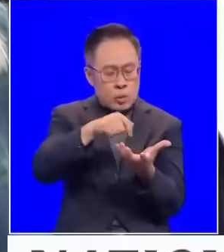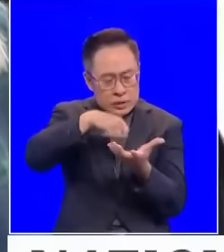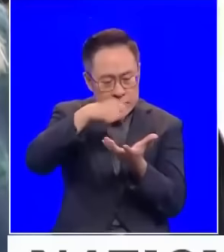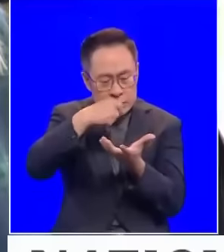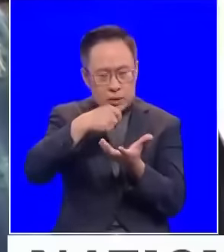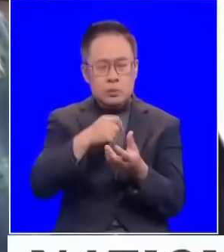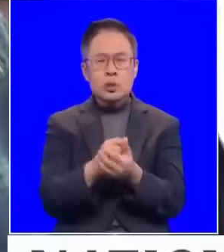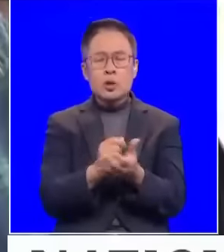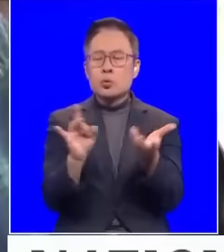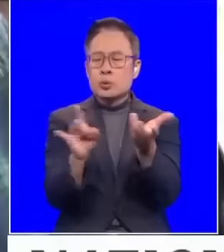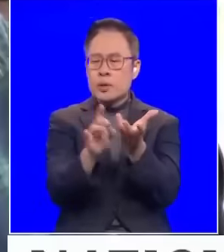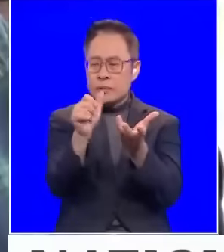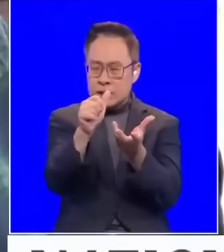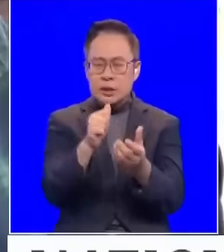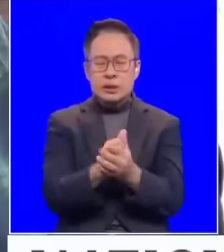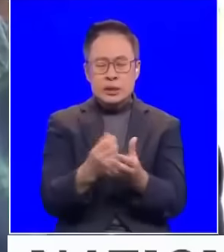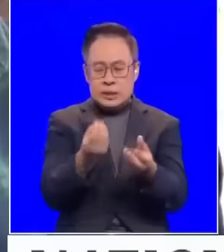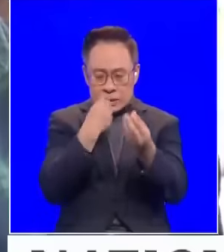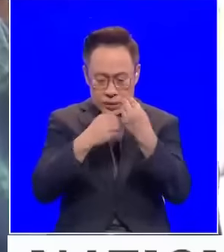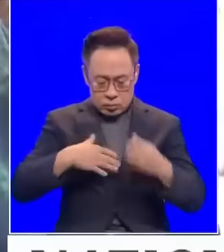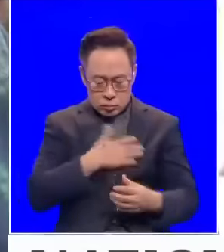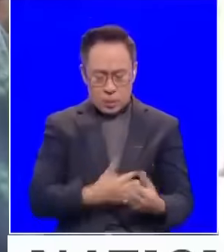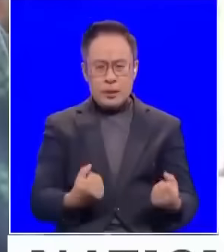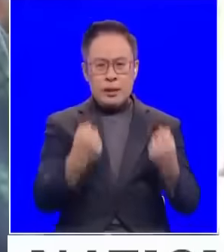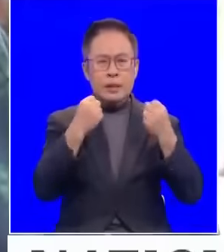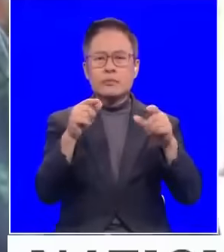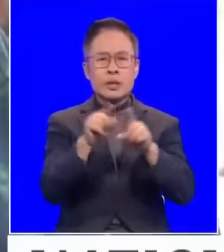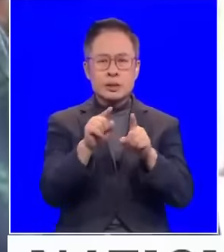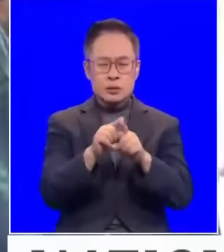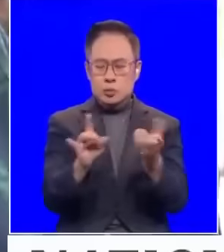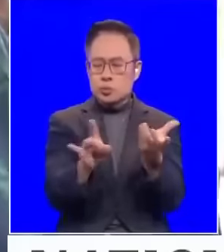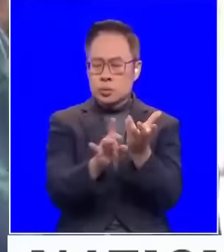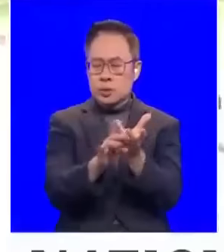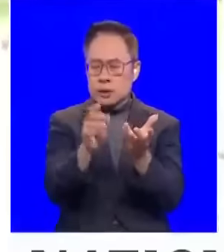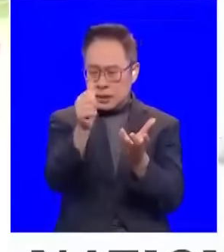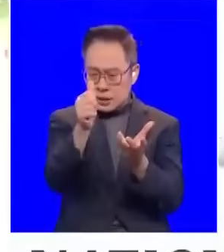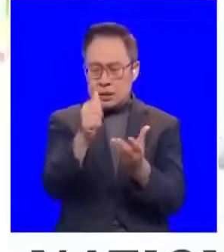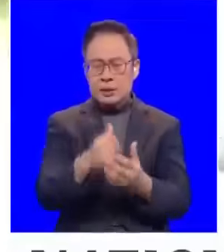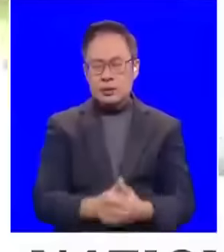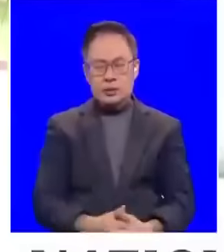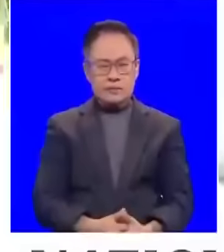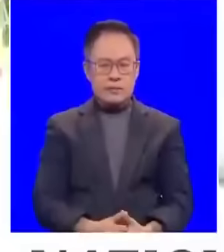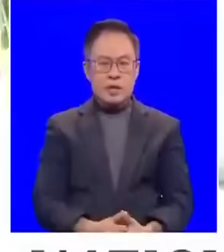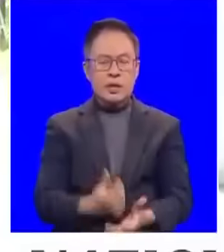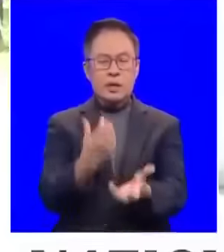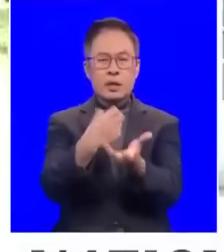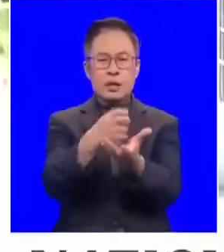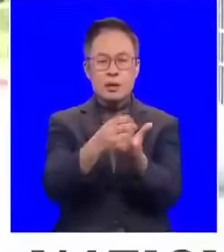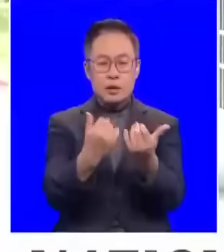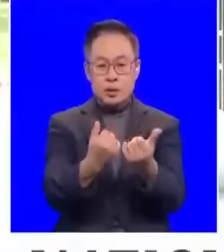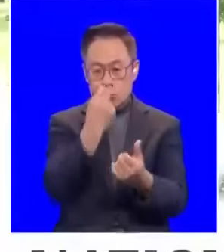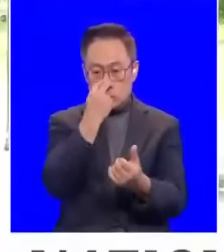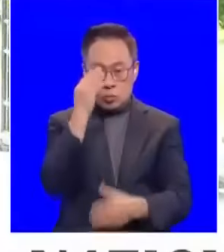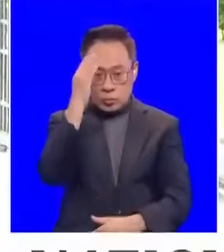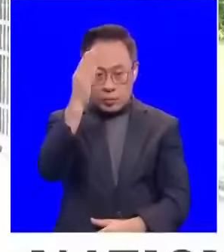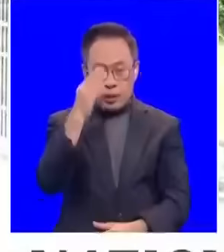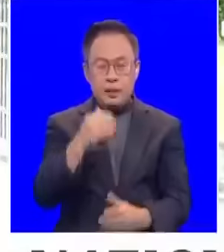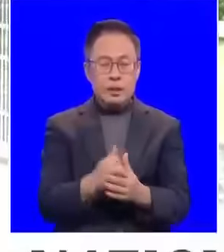ณภาพและมีสารอาหารครบถ้วนครับและนี่คือความคืบหน้าล่าสุดที่เกิดขึ้นนะครับซึ่งต้องติดตามนะครับว่าหลัง